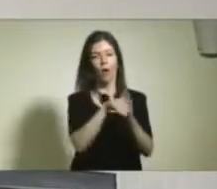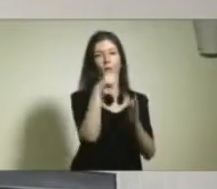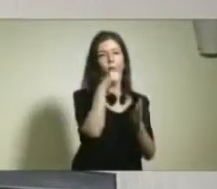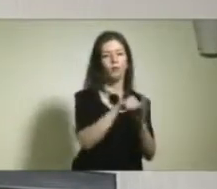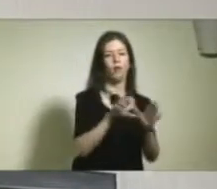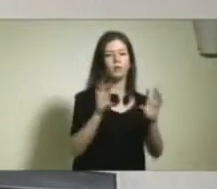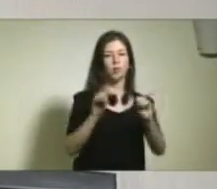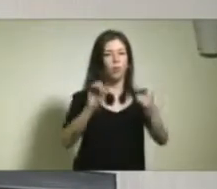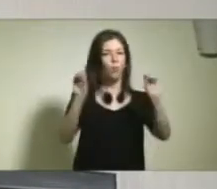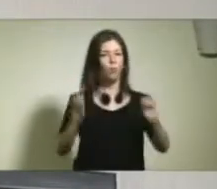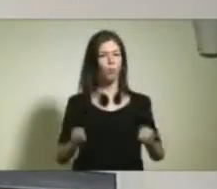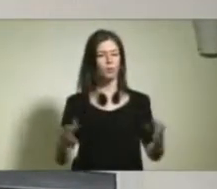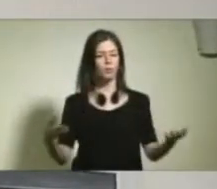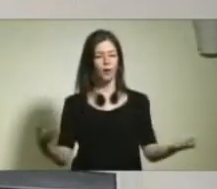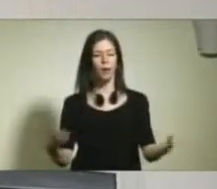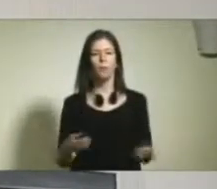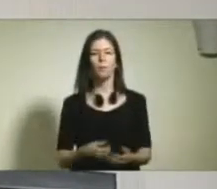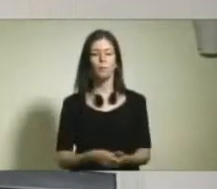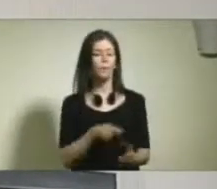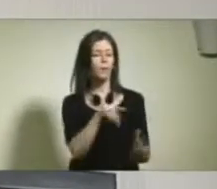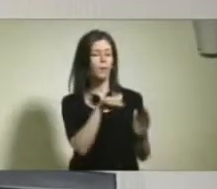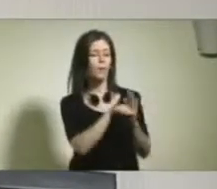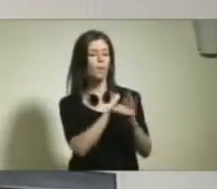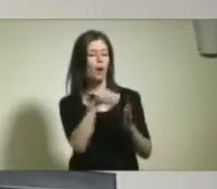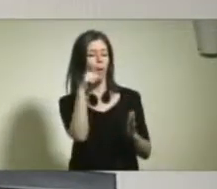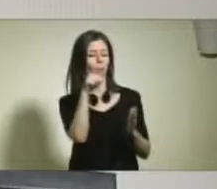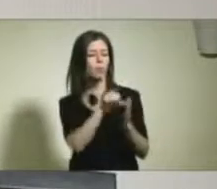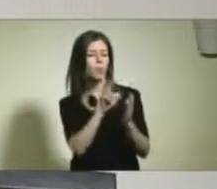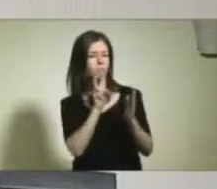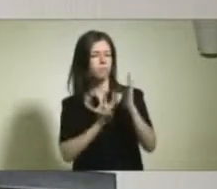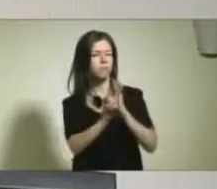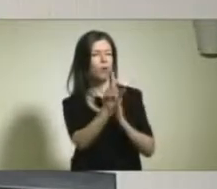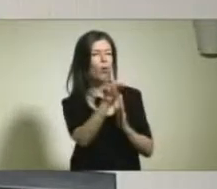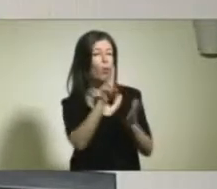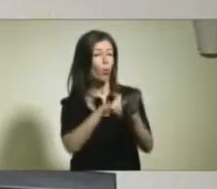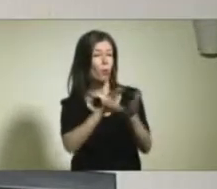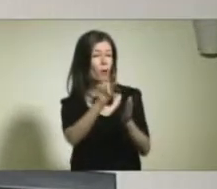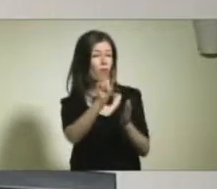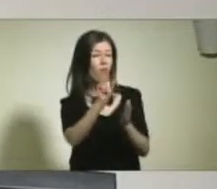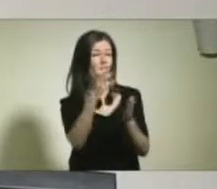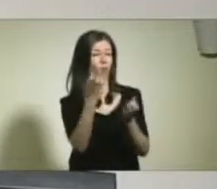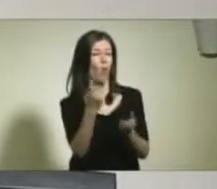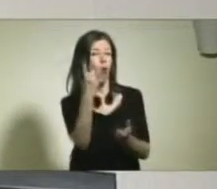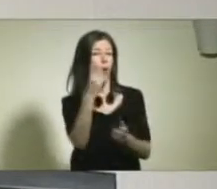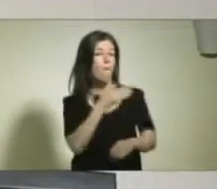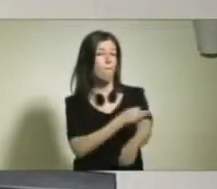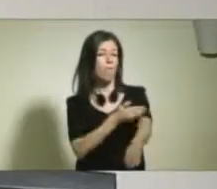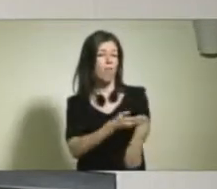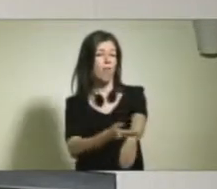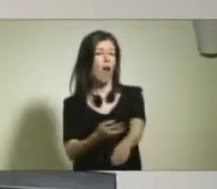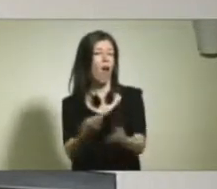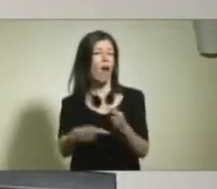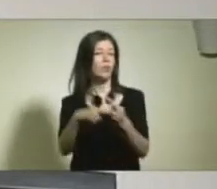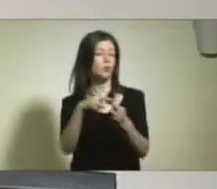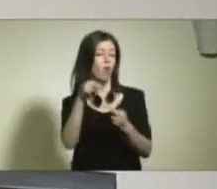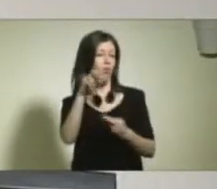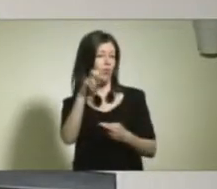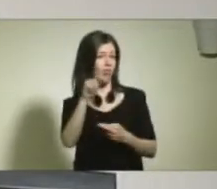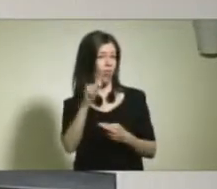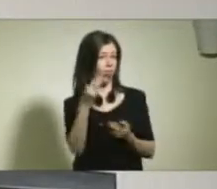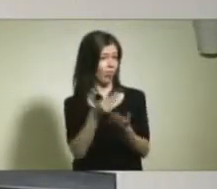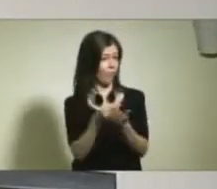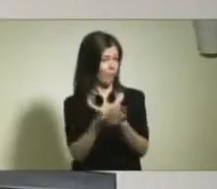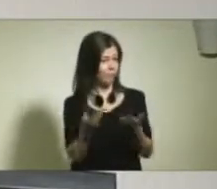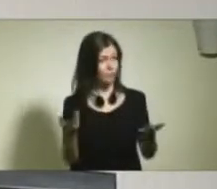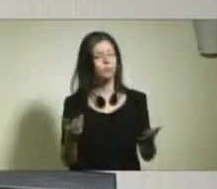et la Banque Postale a une ambition pour 2020 de réaliser 1 milliard de résultats nets. Donc on est une banque dans